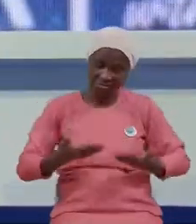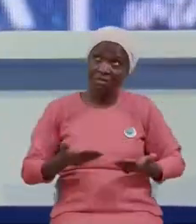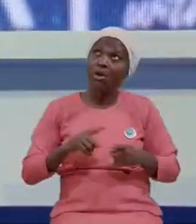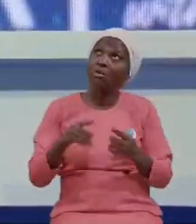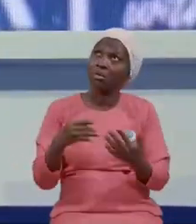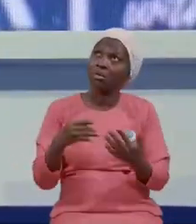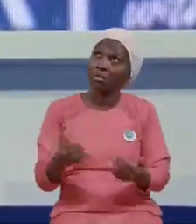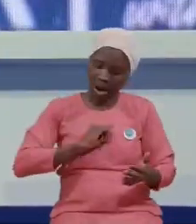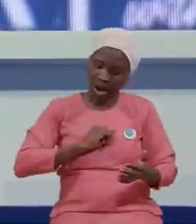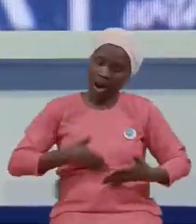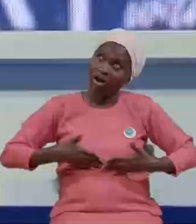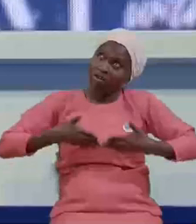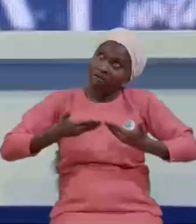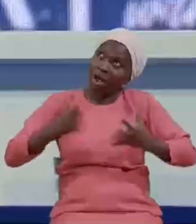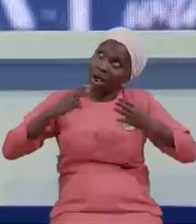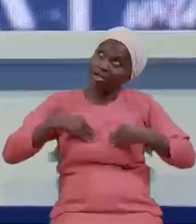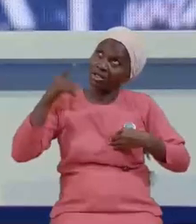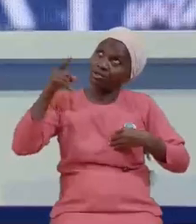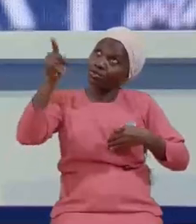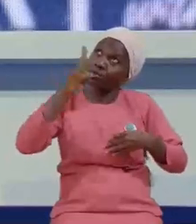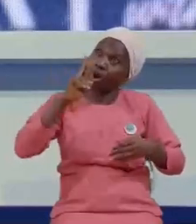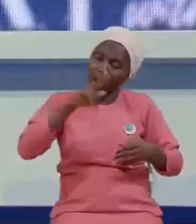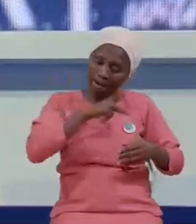Maintenant, je confesse, tu as la paix de ma vie.